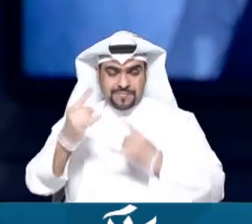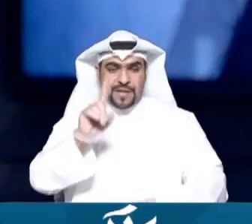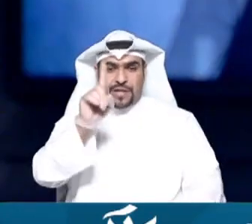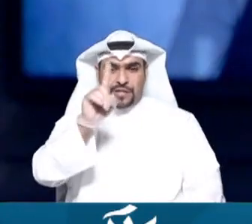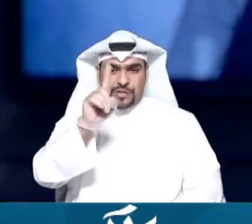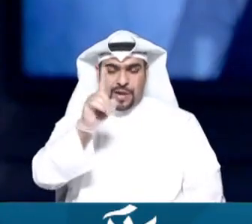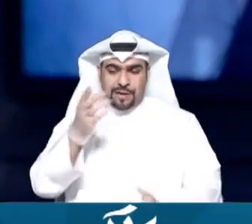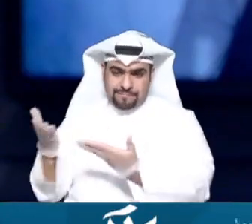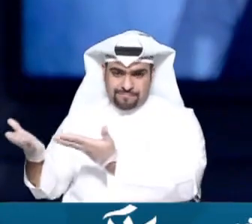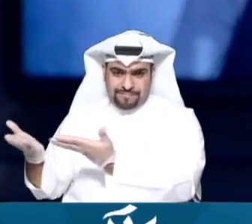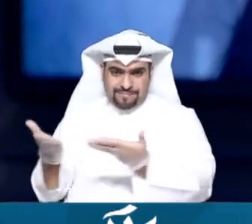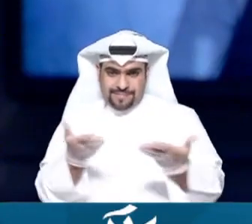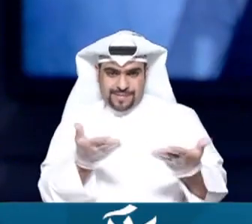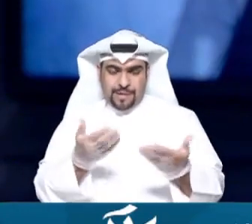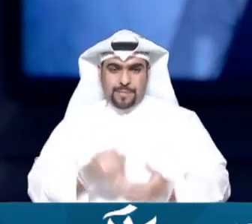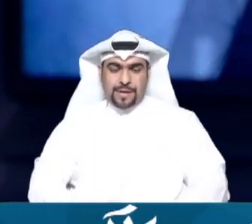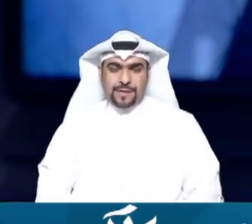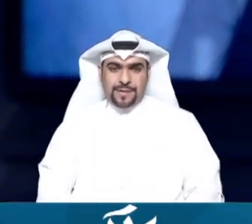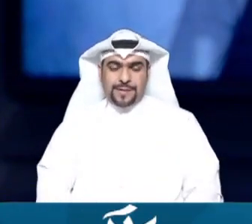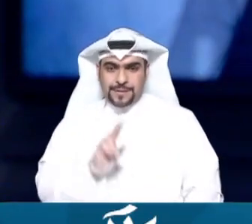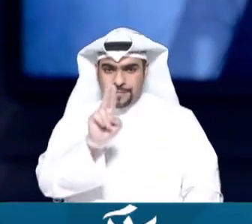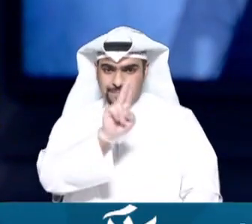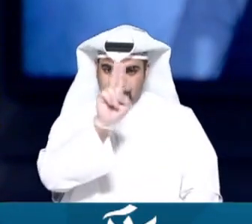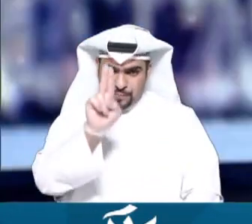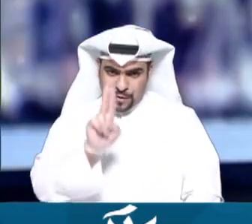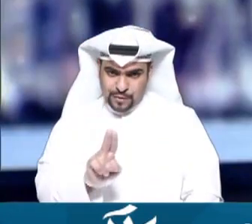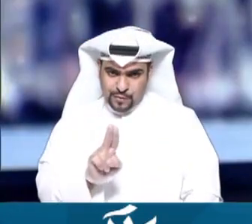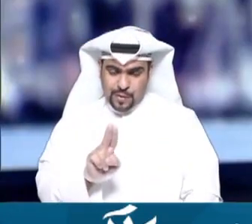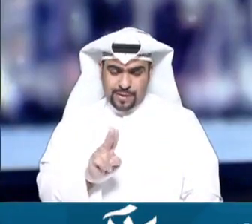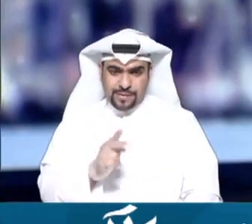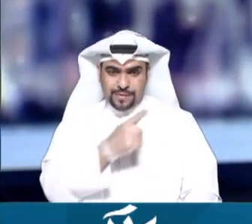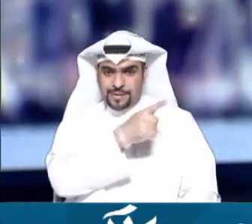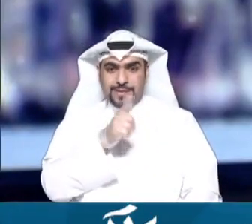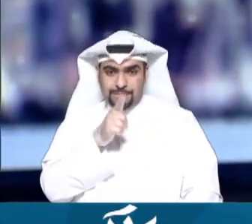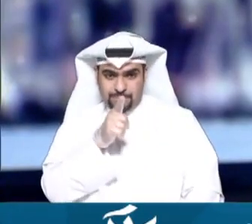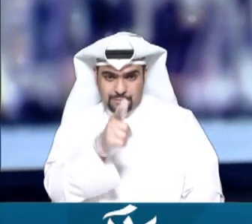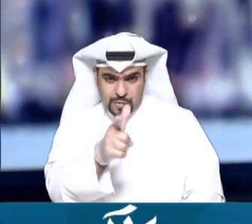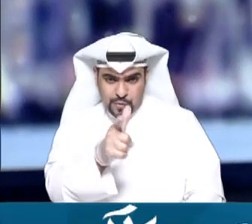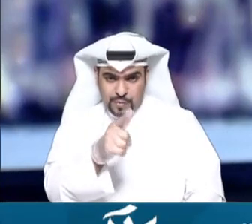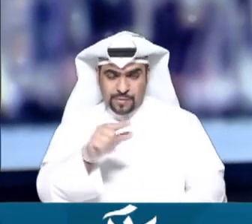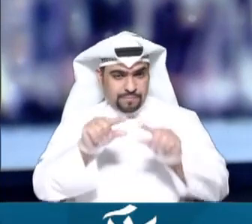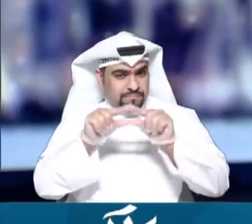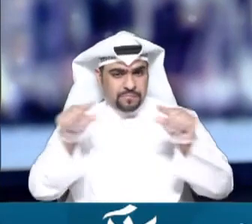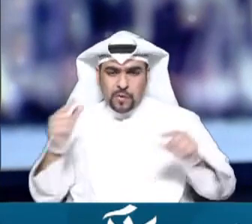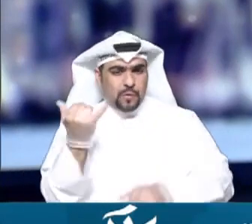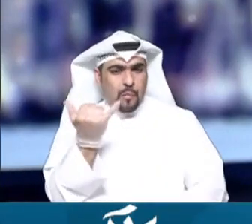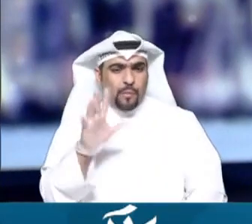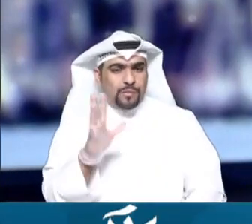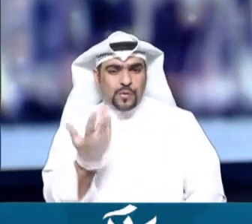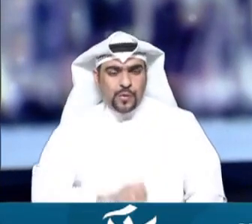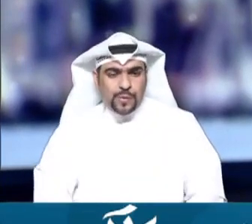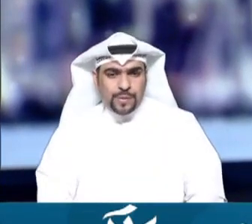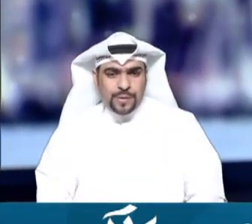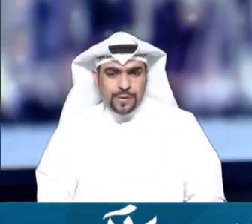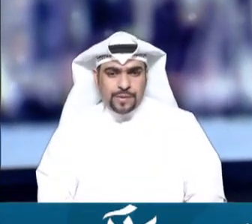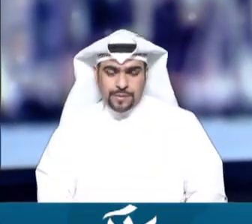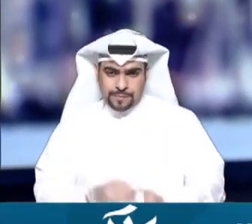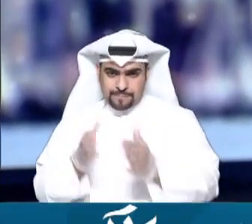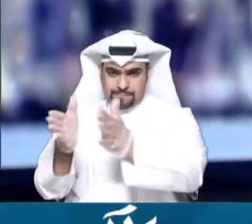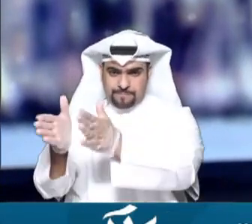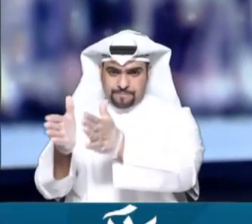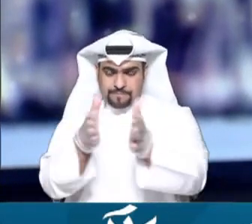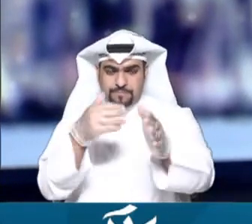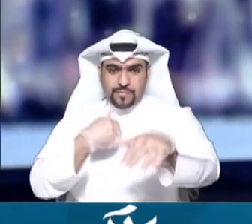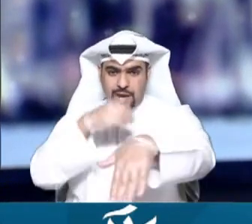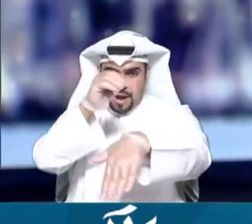كلمه أخيرة حابة تقولها بس علشان تداركنا الوقت. احنا نقول عندنا اخواننا طبعا يداركهم الخوف